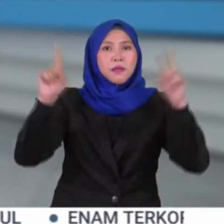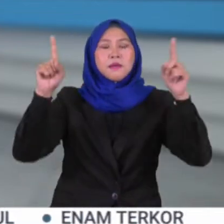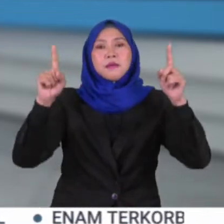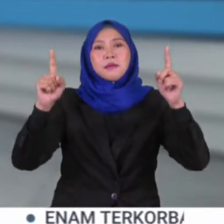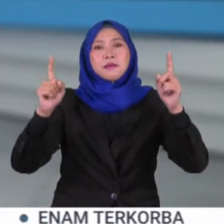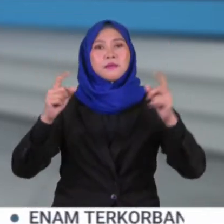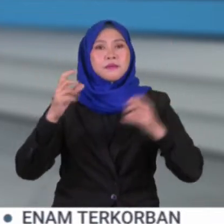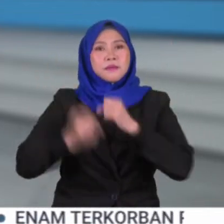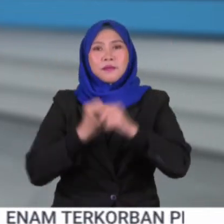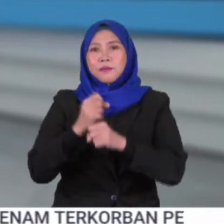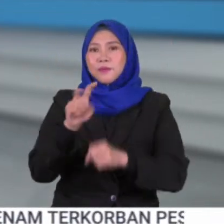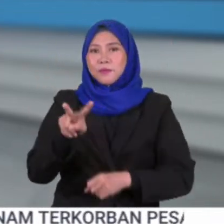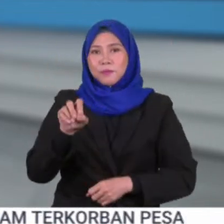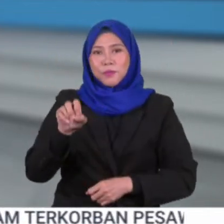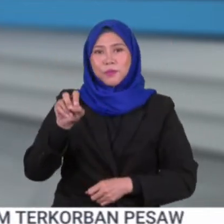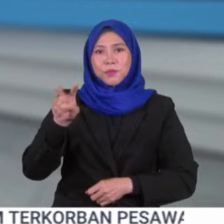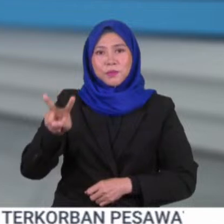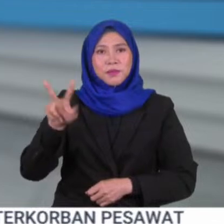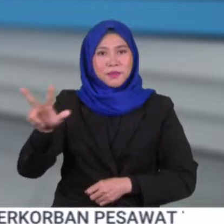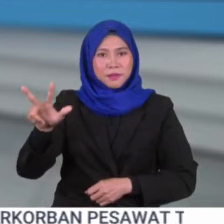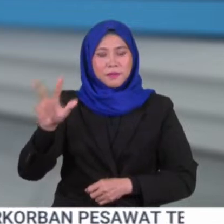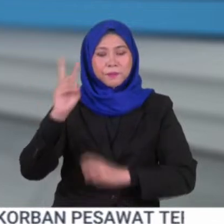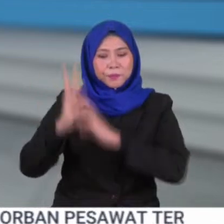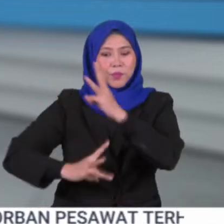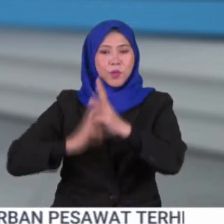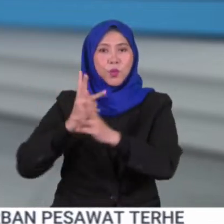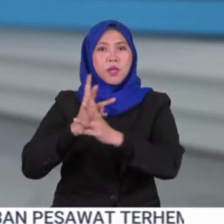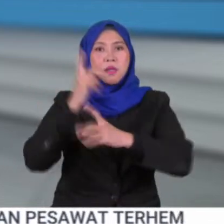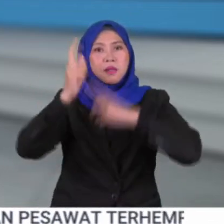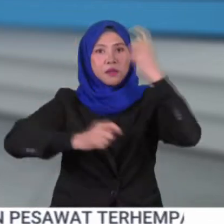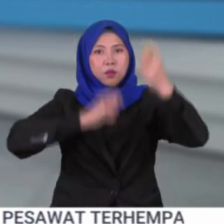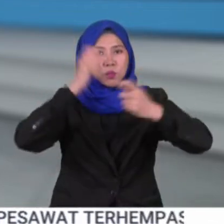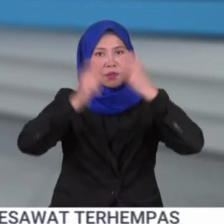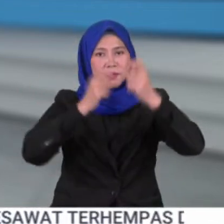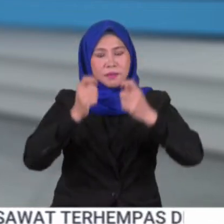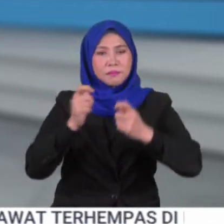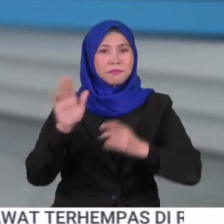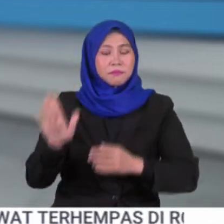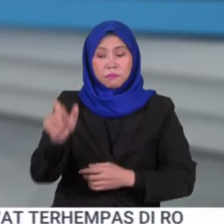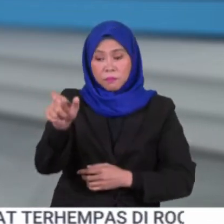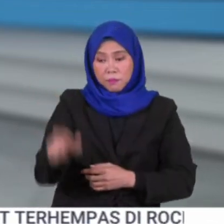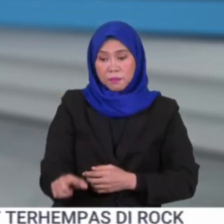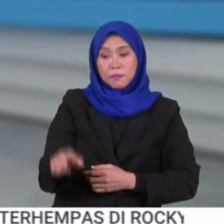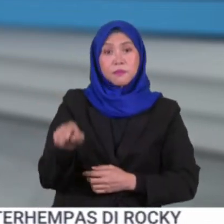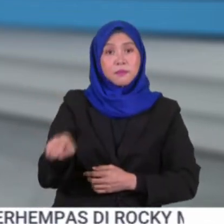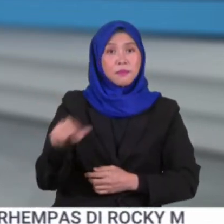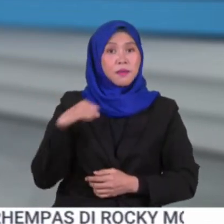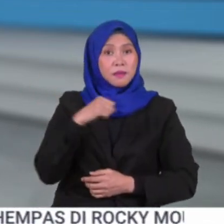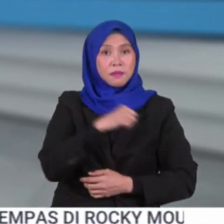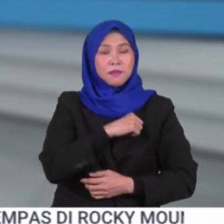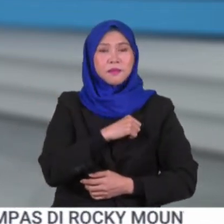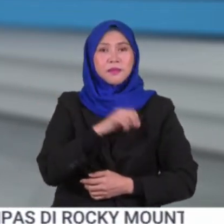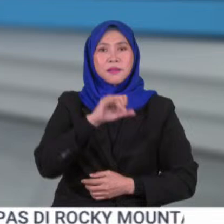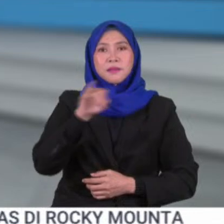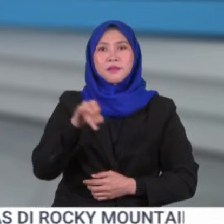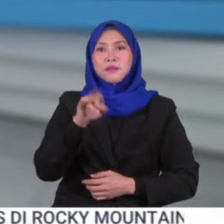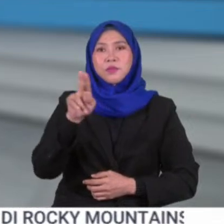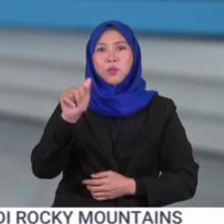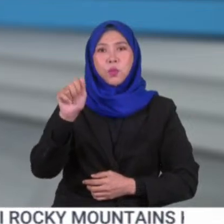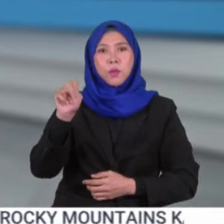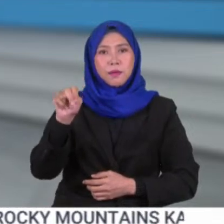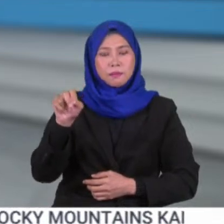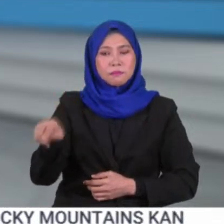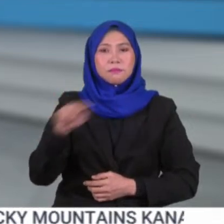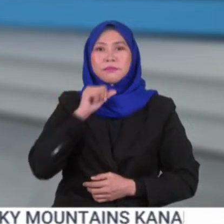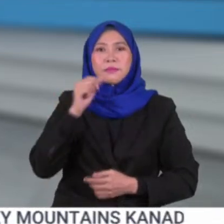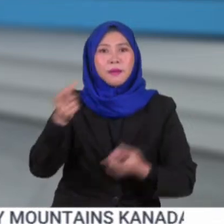dengan 2023 Take Off World Tour. Walaupun salah seorang ahlinya, Jin Hwan, tidak hadir